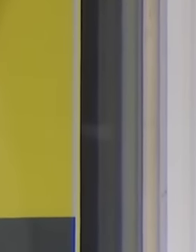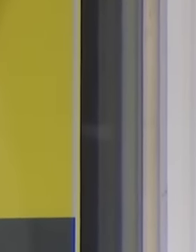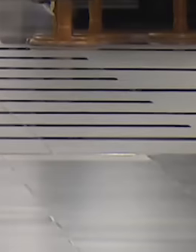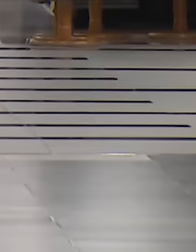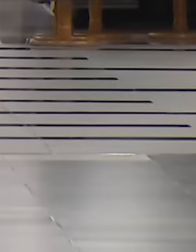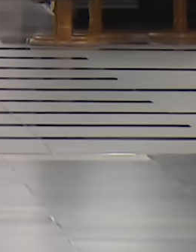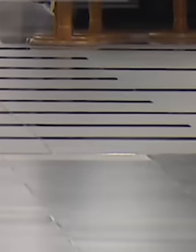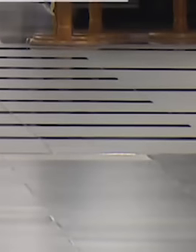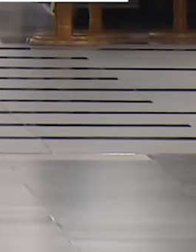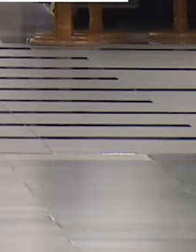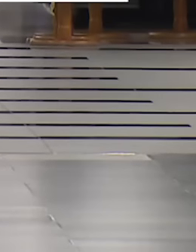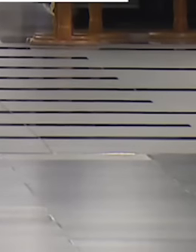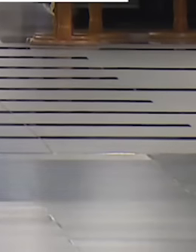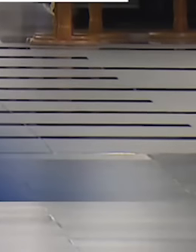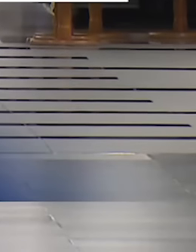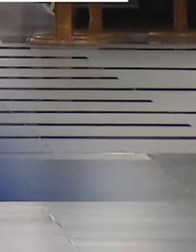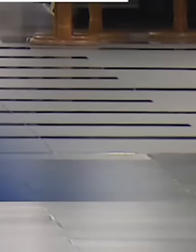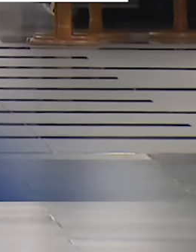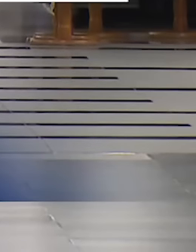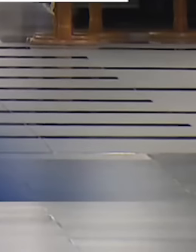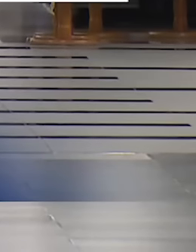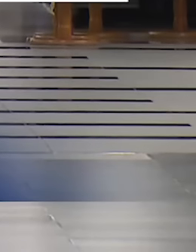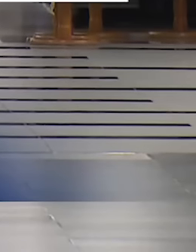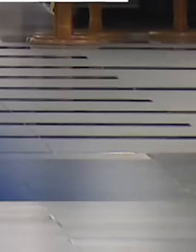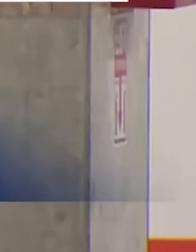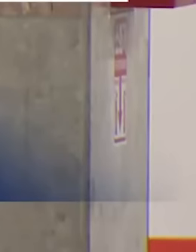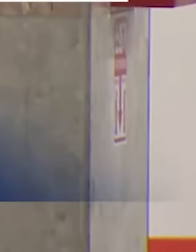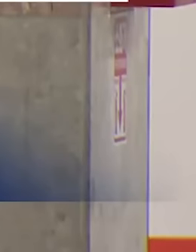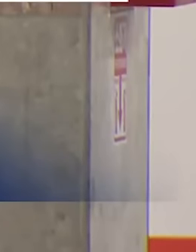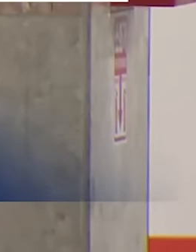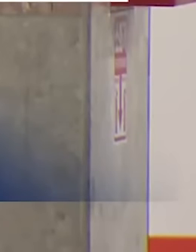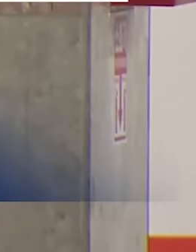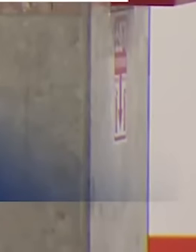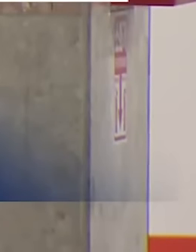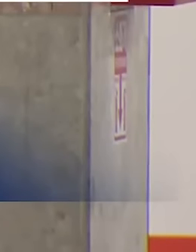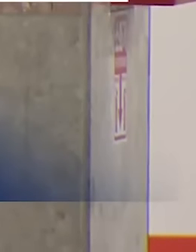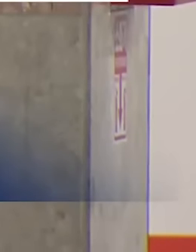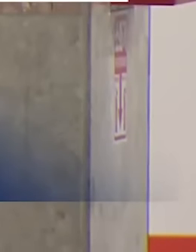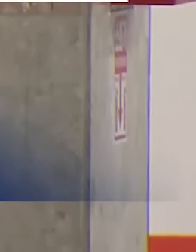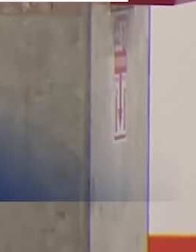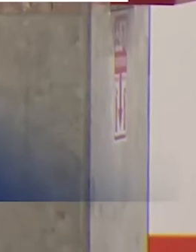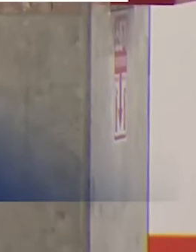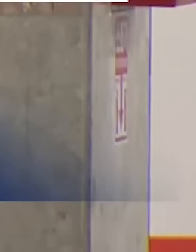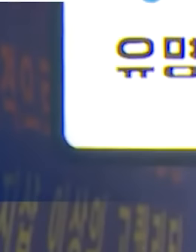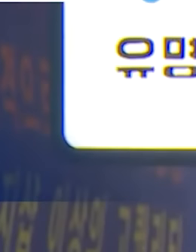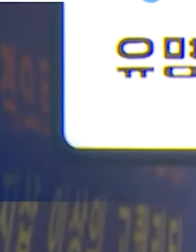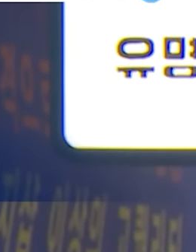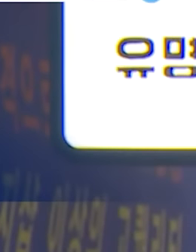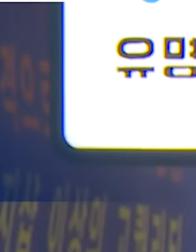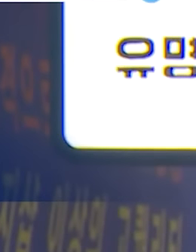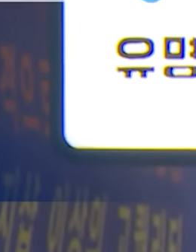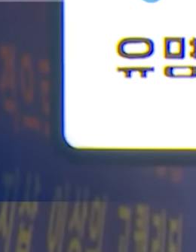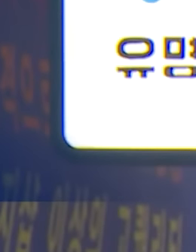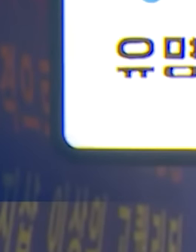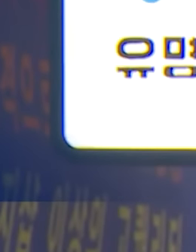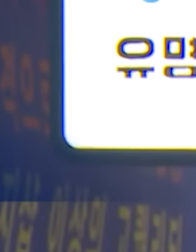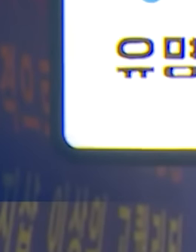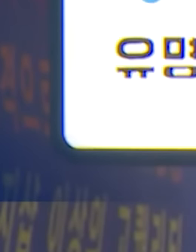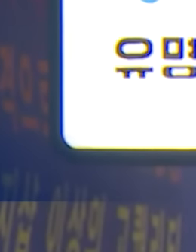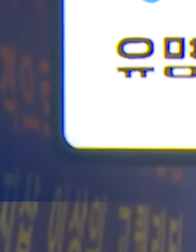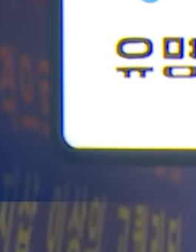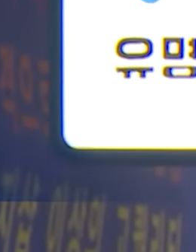어렵습니다. 1, 2년 만에 회복되지는 않을 것 같고요. 뭐 한 3, 4년 그 이상 장기적으로 쭉 봐야 되지 않을까